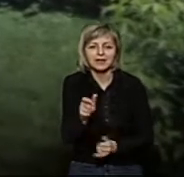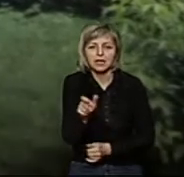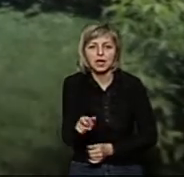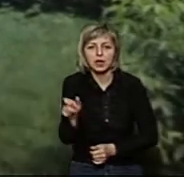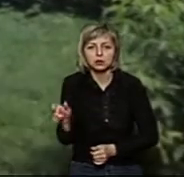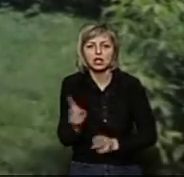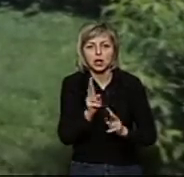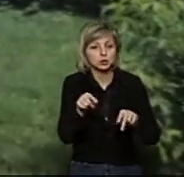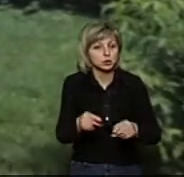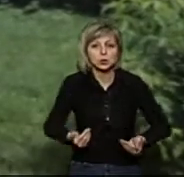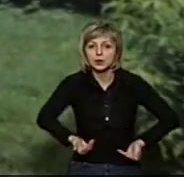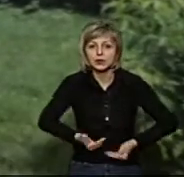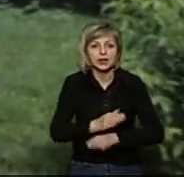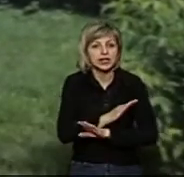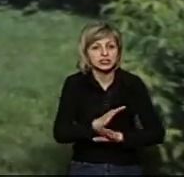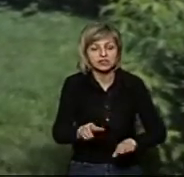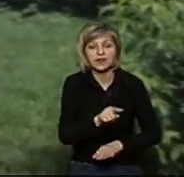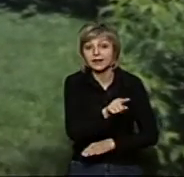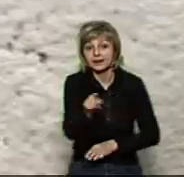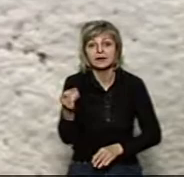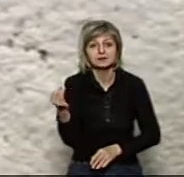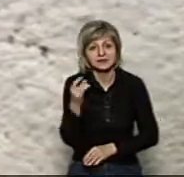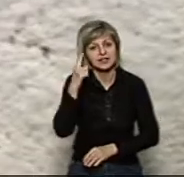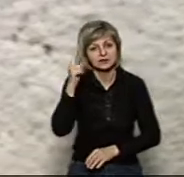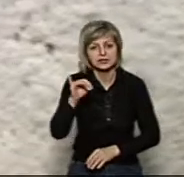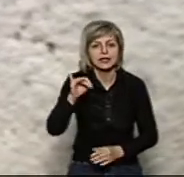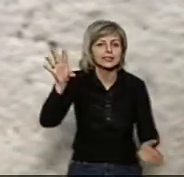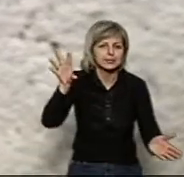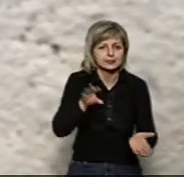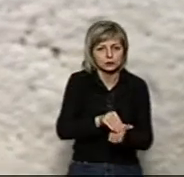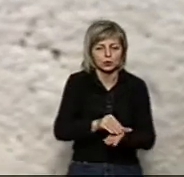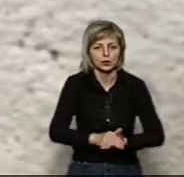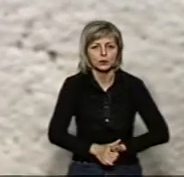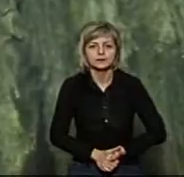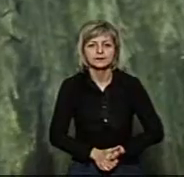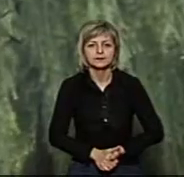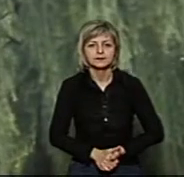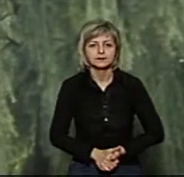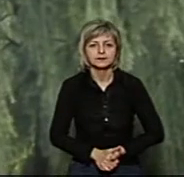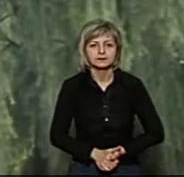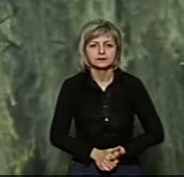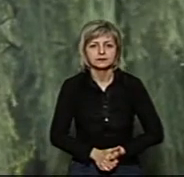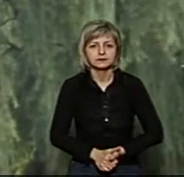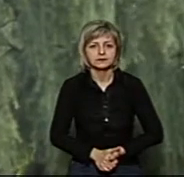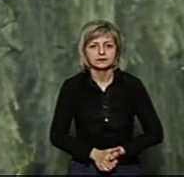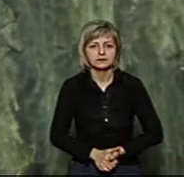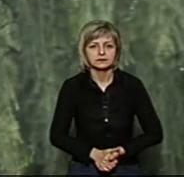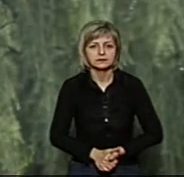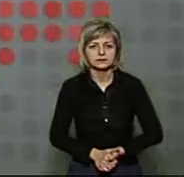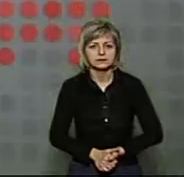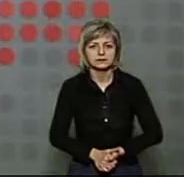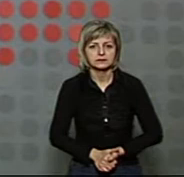не живуть, яким цікаво дізнатися історію. Оксана Євпак, Валерій Фетисов. Новини на Суспільному.